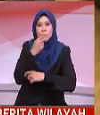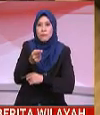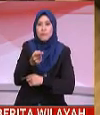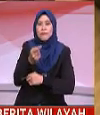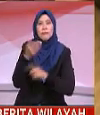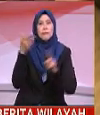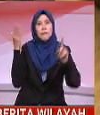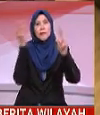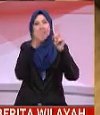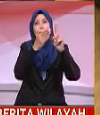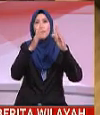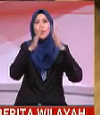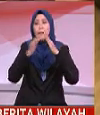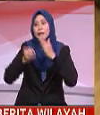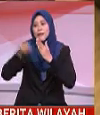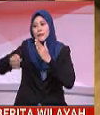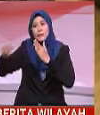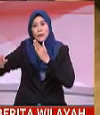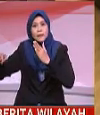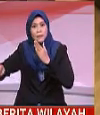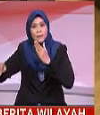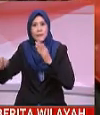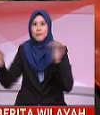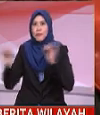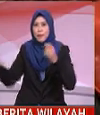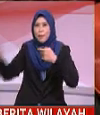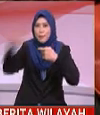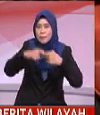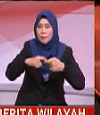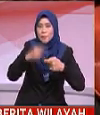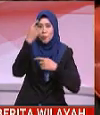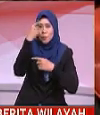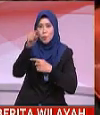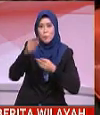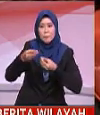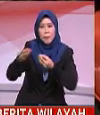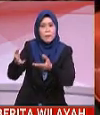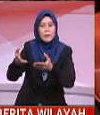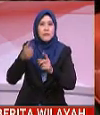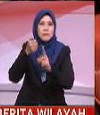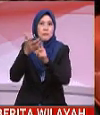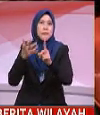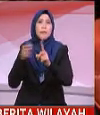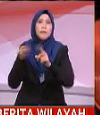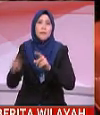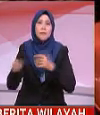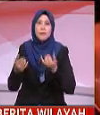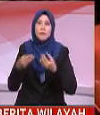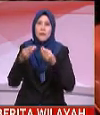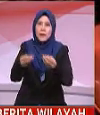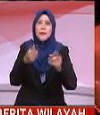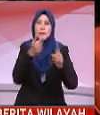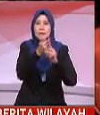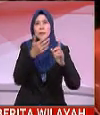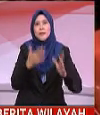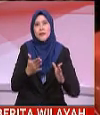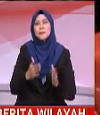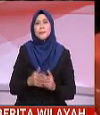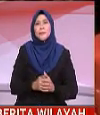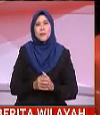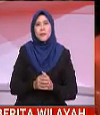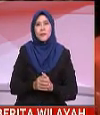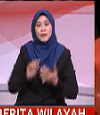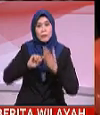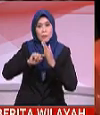turut mensasarkan rumah jiran-jiran mangsa yang tidak berkaitan bagi memberi impak yang lebih besar kepada mangsa.